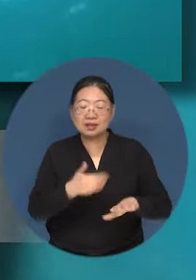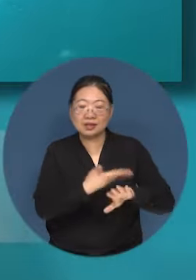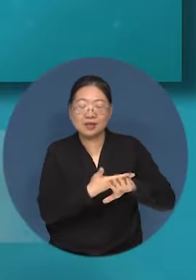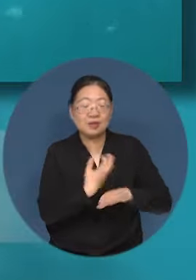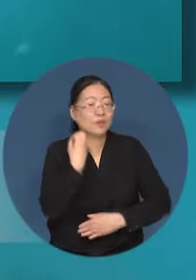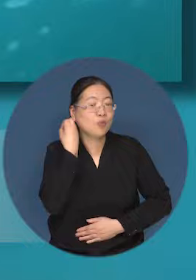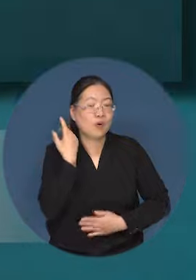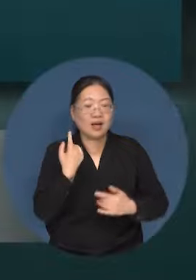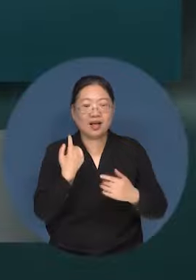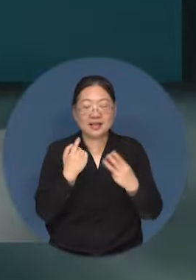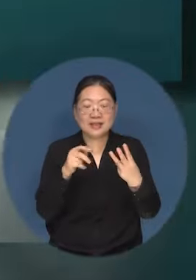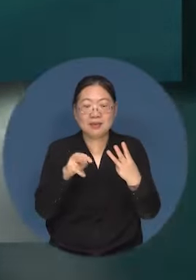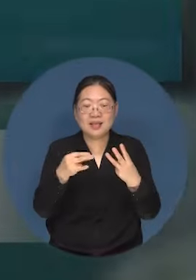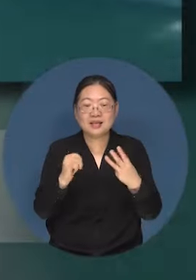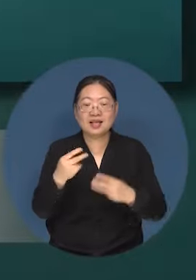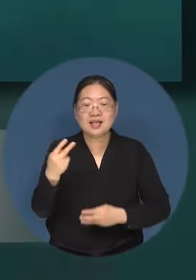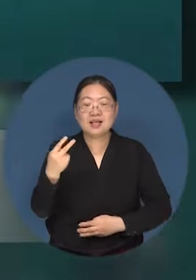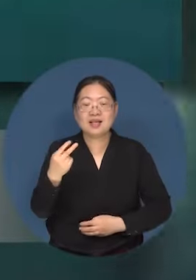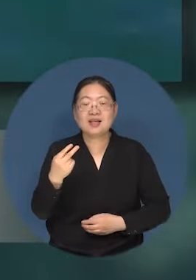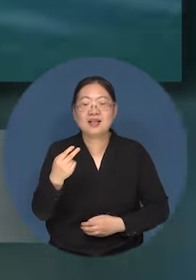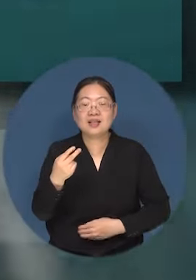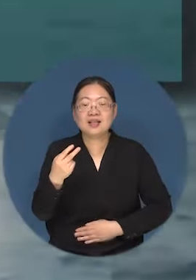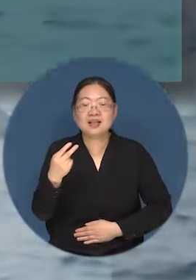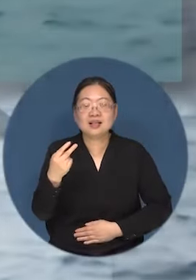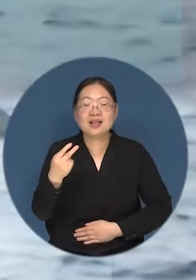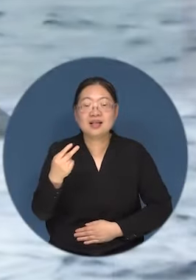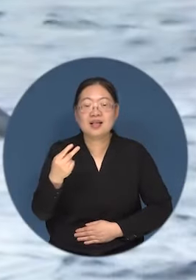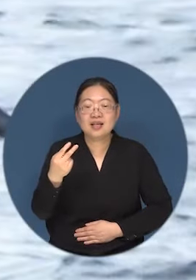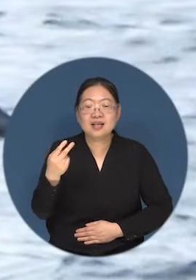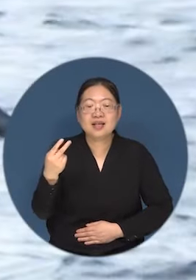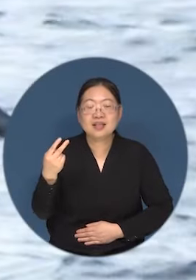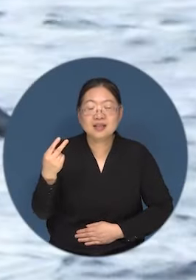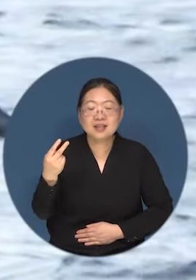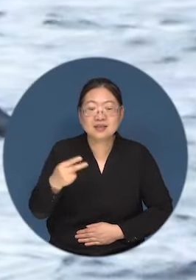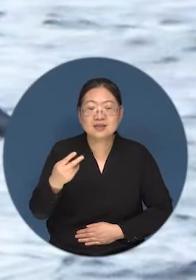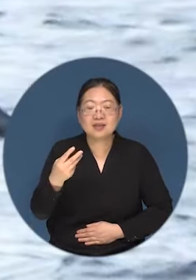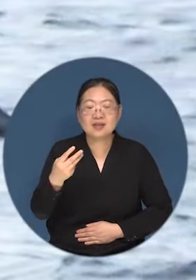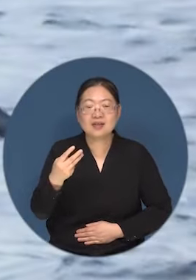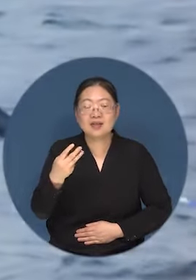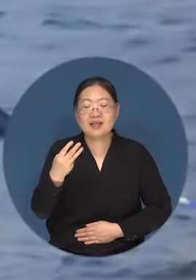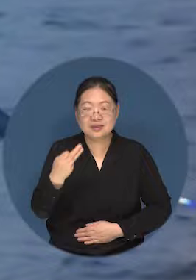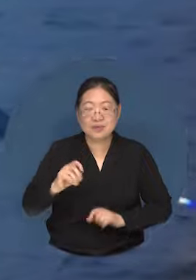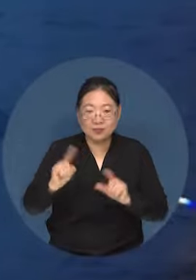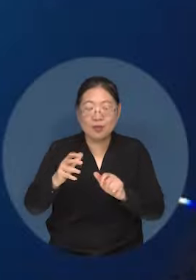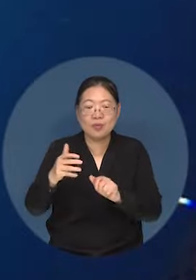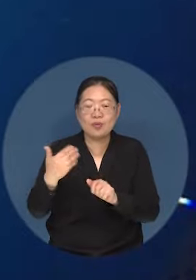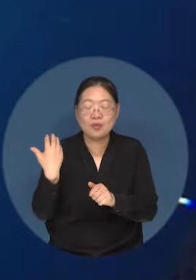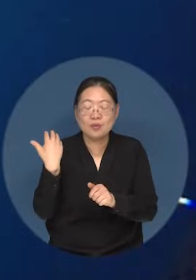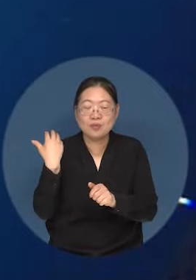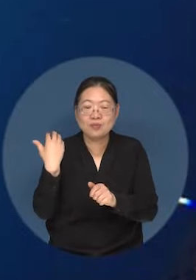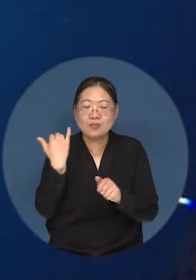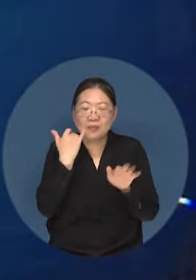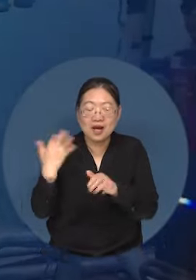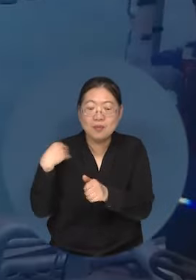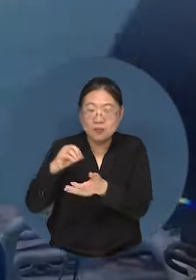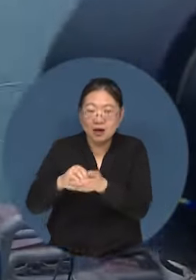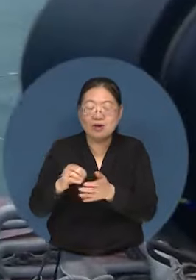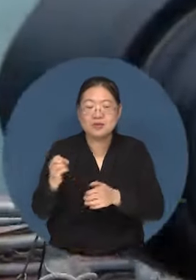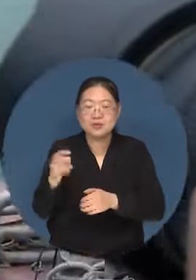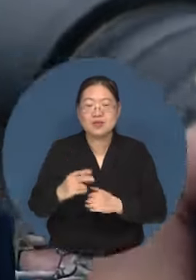돌고래하고 같이 세 마리가 2014년도에 방사가 됐었고 또 2015년도에는 또 두